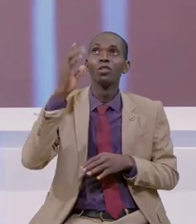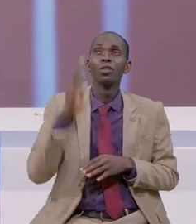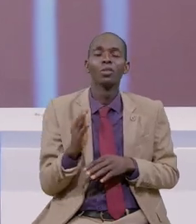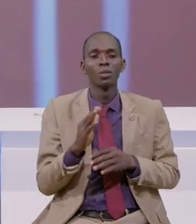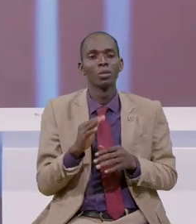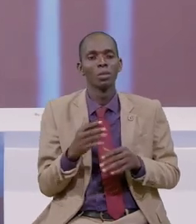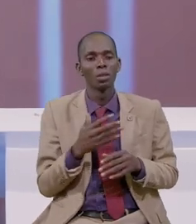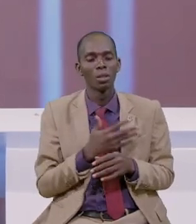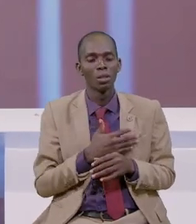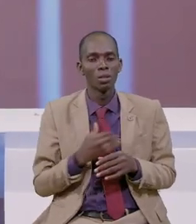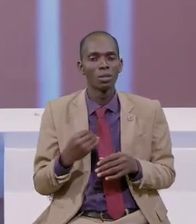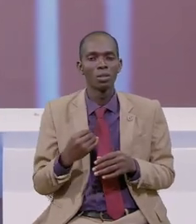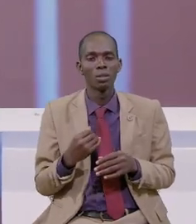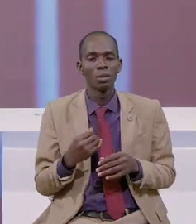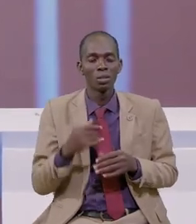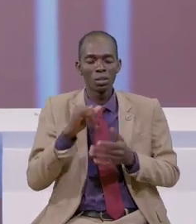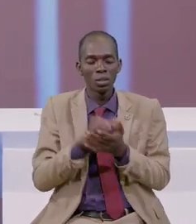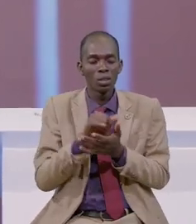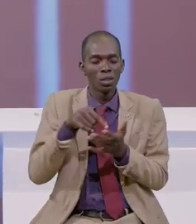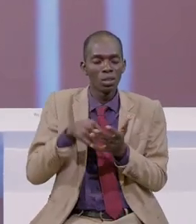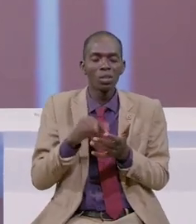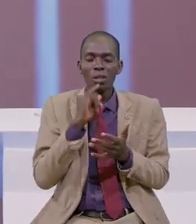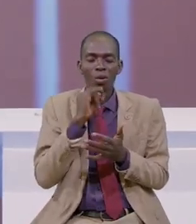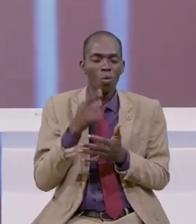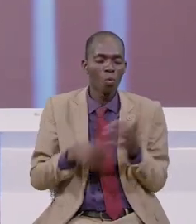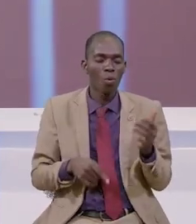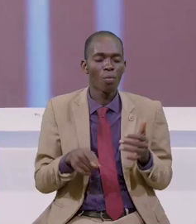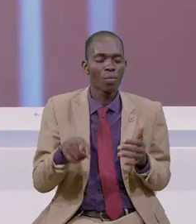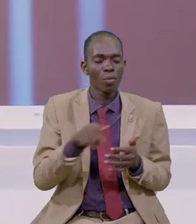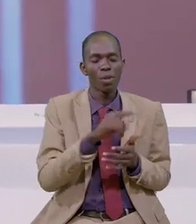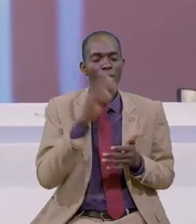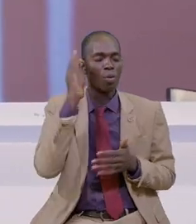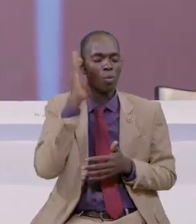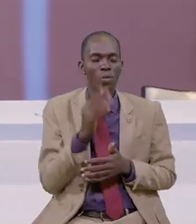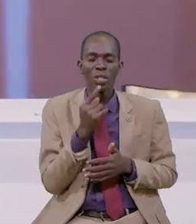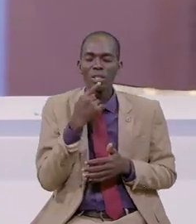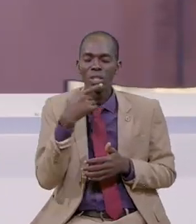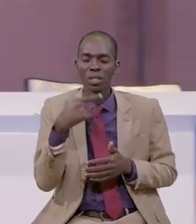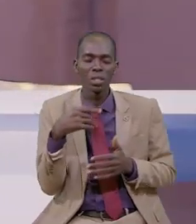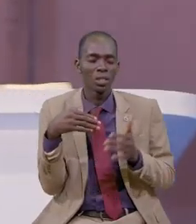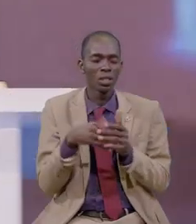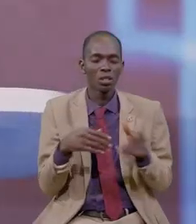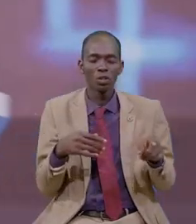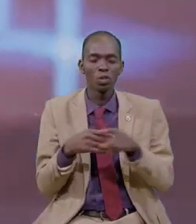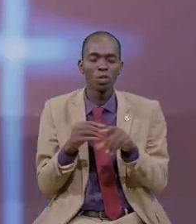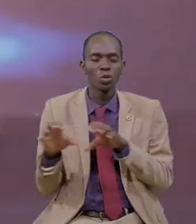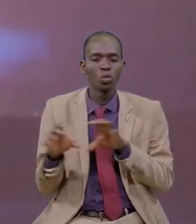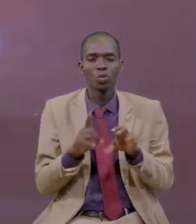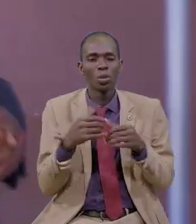nous ont dévancés pourront dire, voici ce qu'ils pourront dire de toi, est-ce que tu as